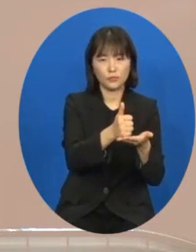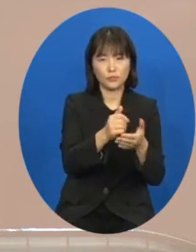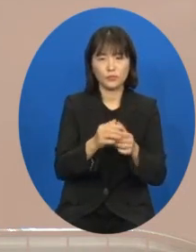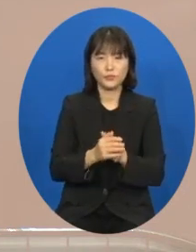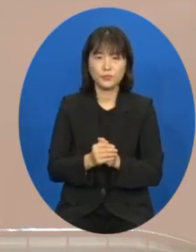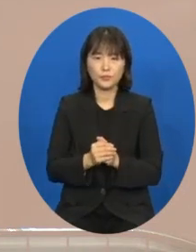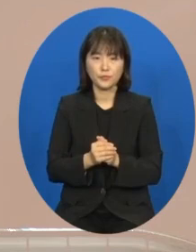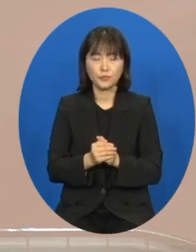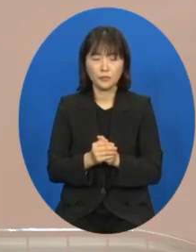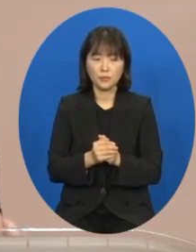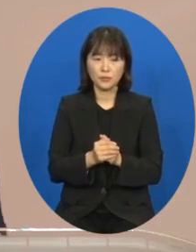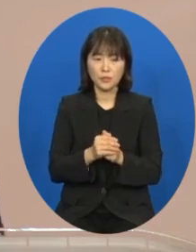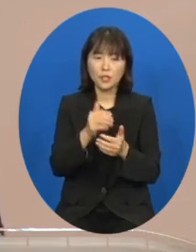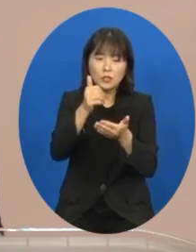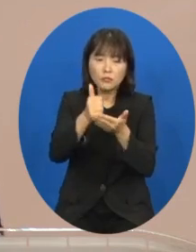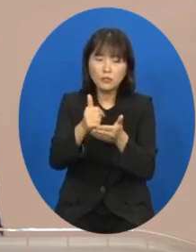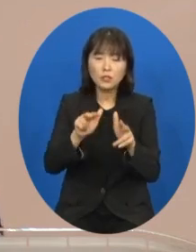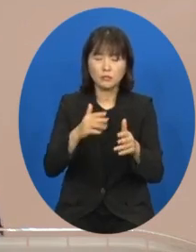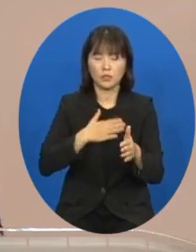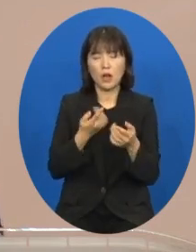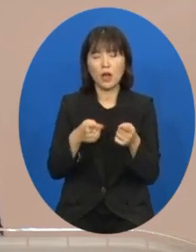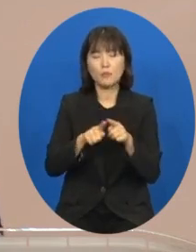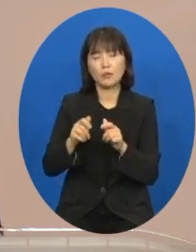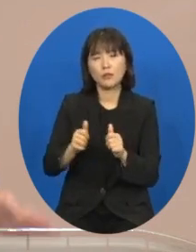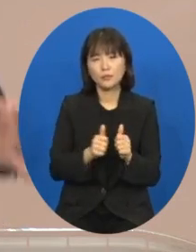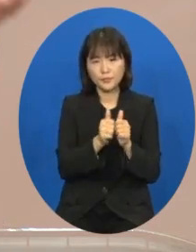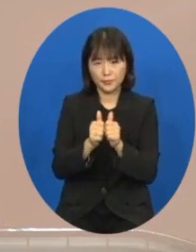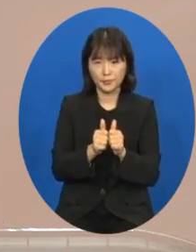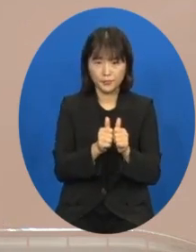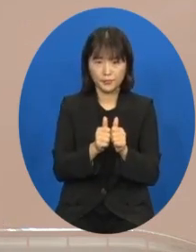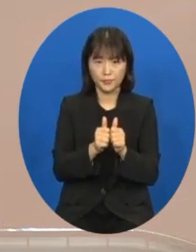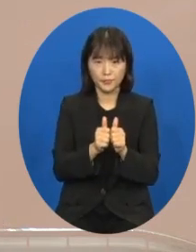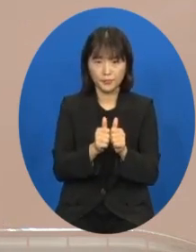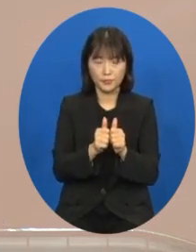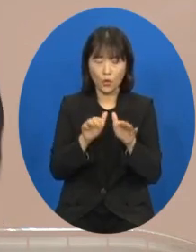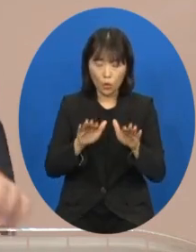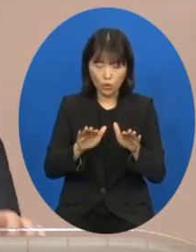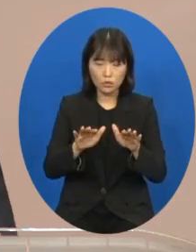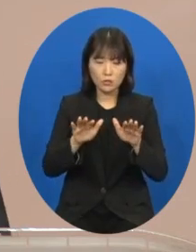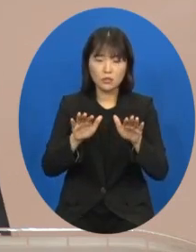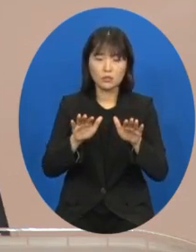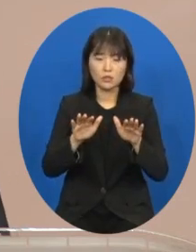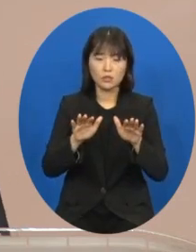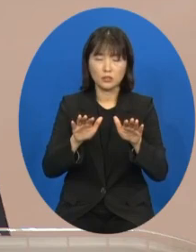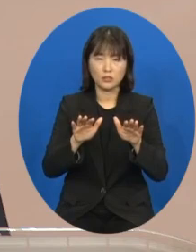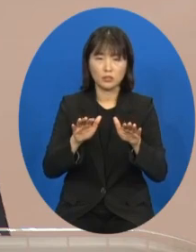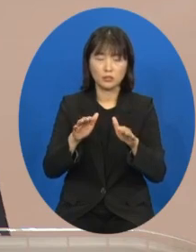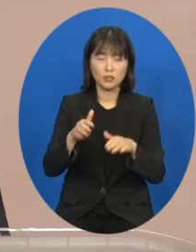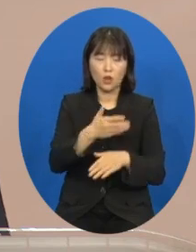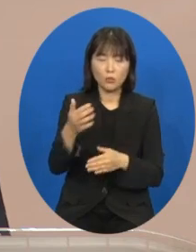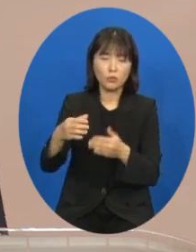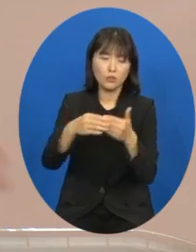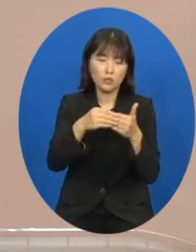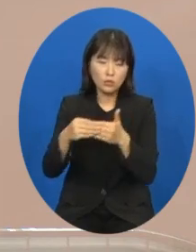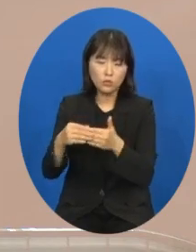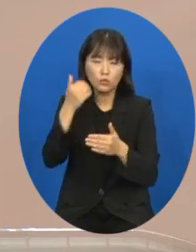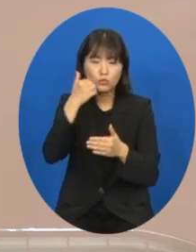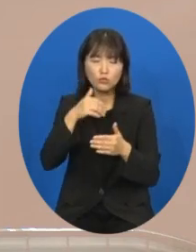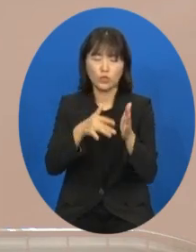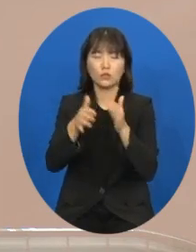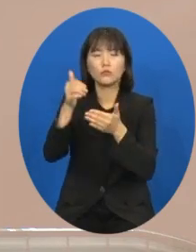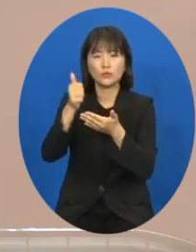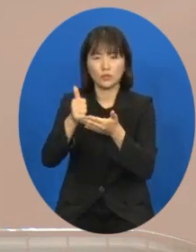그분이 지금 나와 함께 계시다니까요. 오늘 여기까지 여러분을 인도하셨다니까요. 이